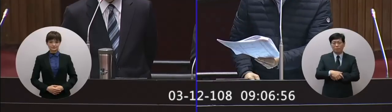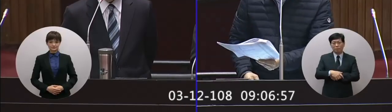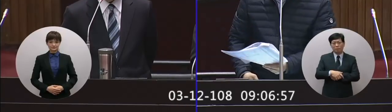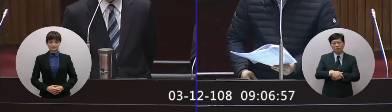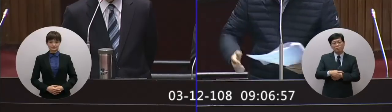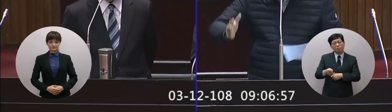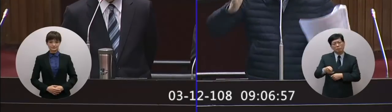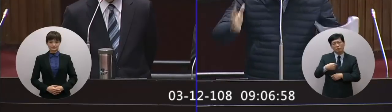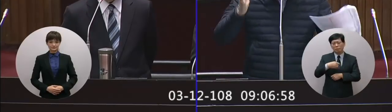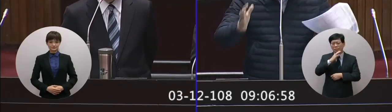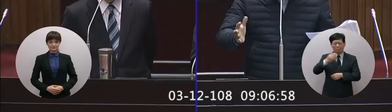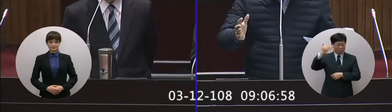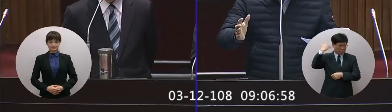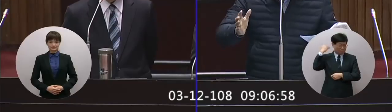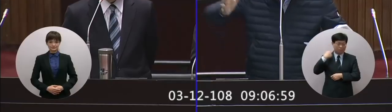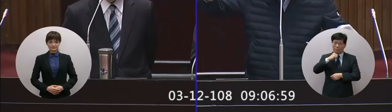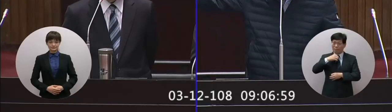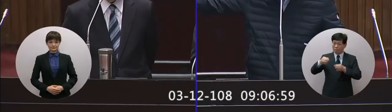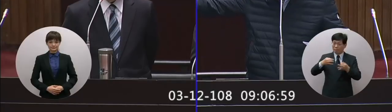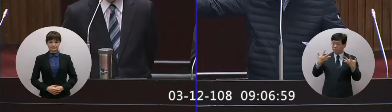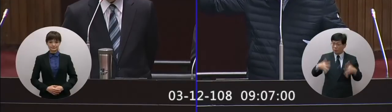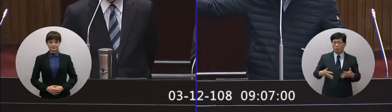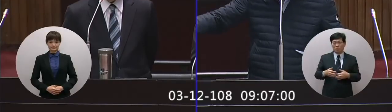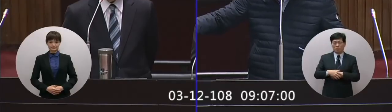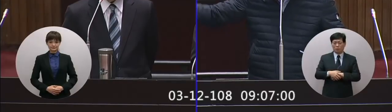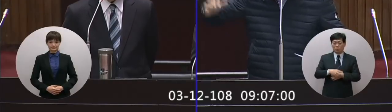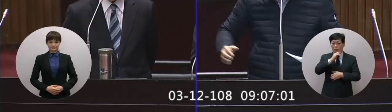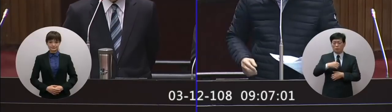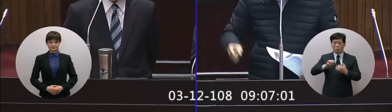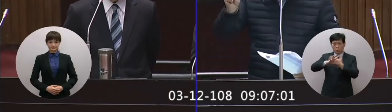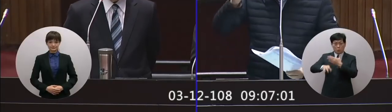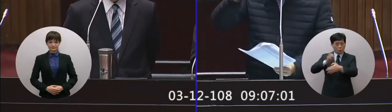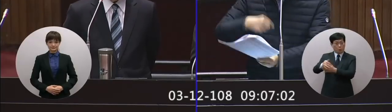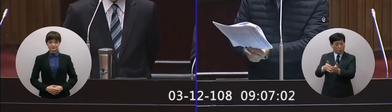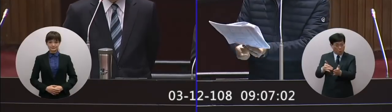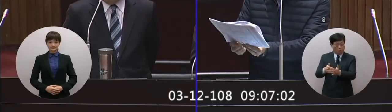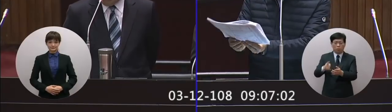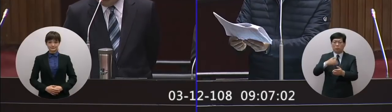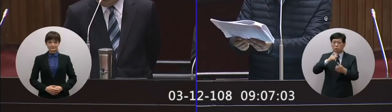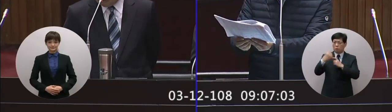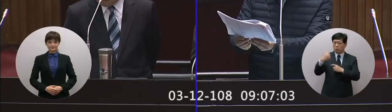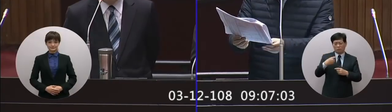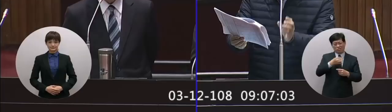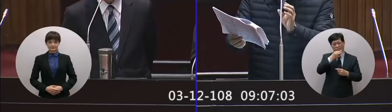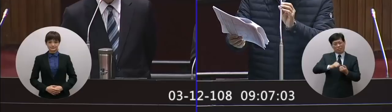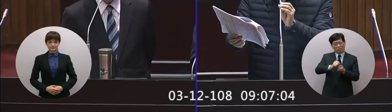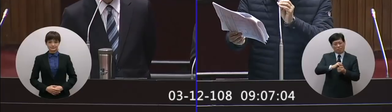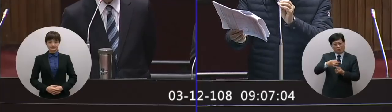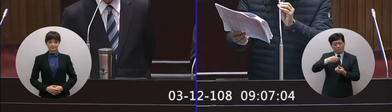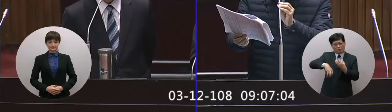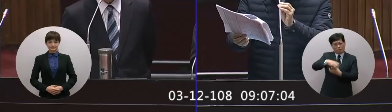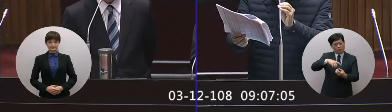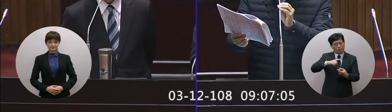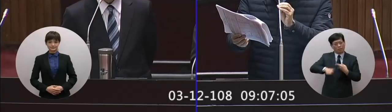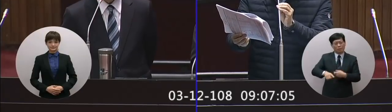更严重。为什么？这个是早期台商很多钱出去下回来，洗钱的问题更严重。